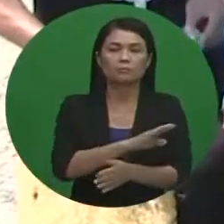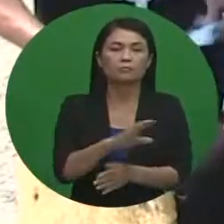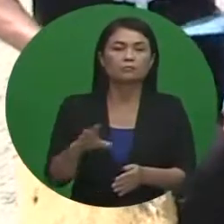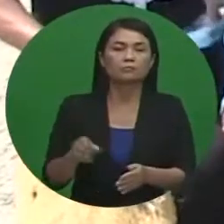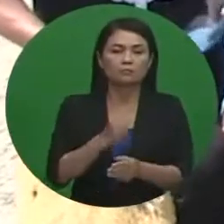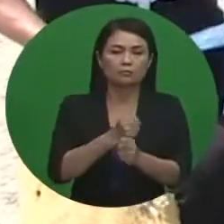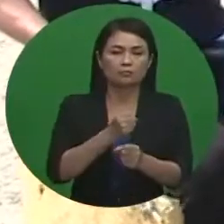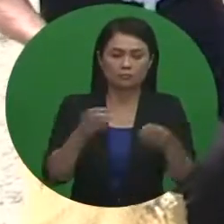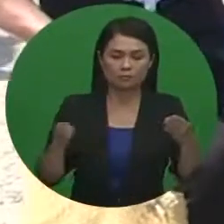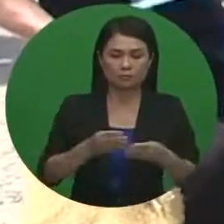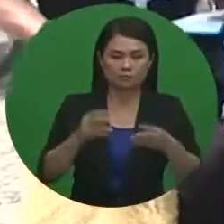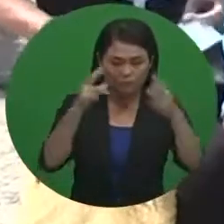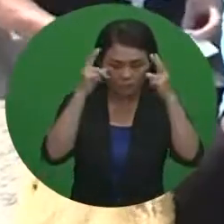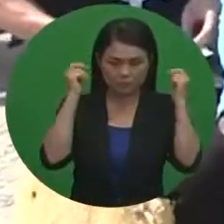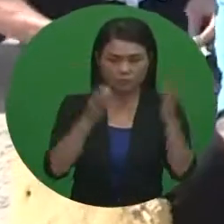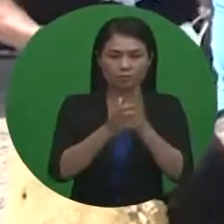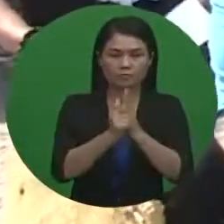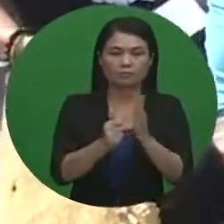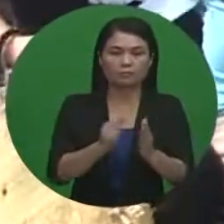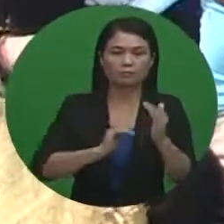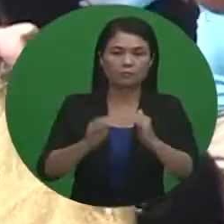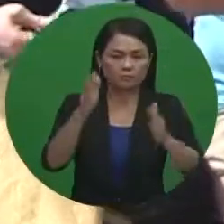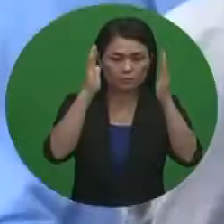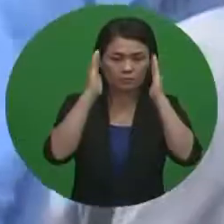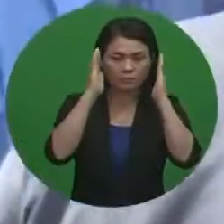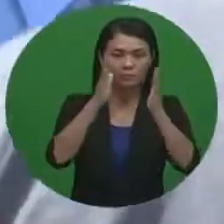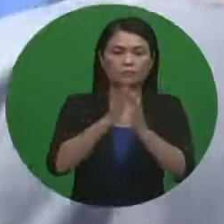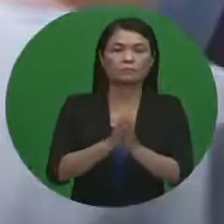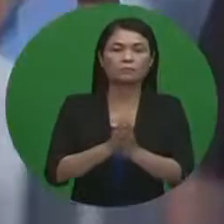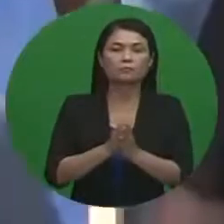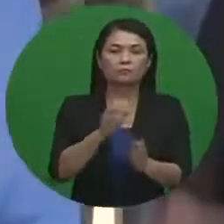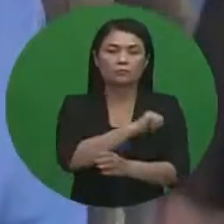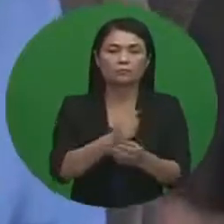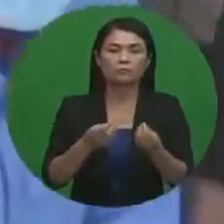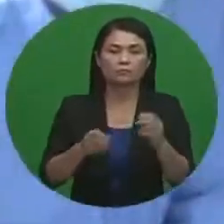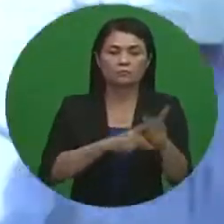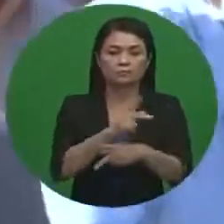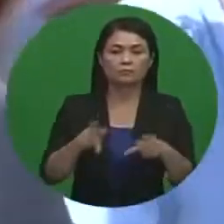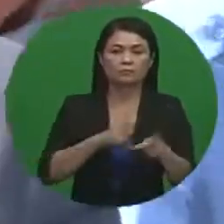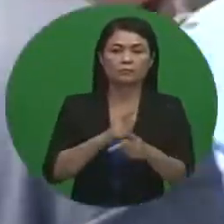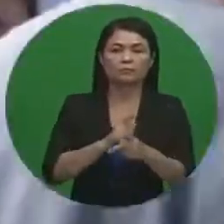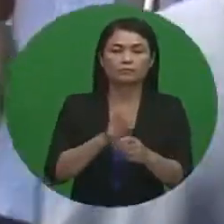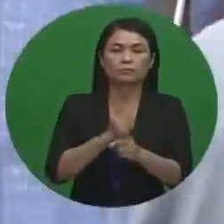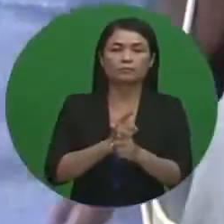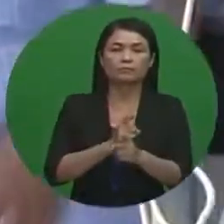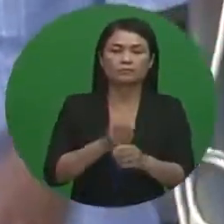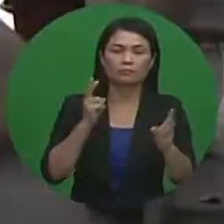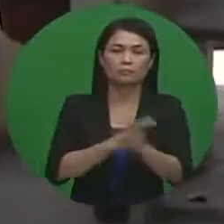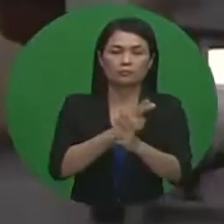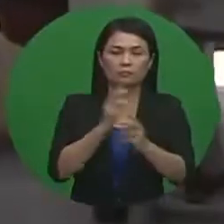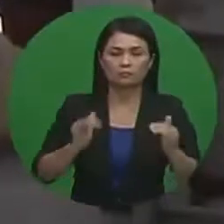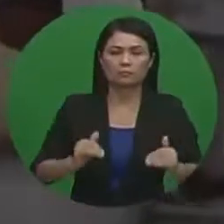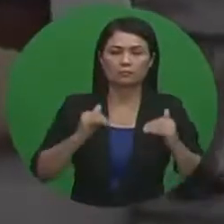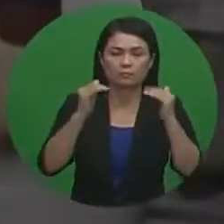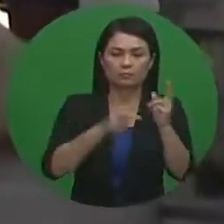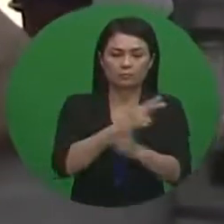បានធ្វើការណែនាំដល់មន្ត្រីជំនាញឲ្យបង្កើនការយកចិត្តទុកដាក់ចំណែកអាជ្ញាធរនិងប្រជាពលរដ្ឋក៏ត្រូវមានការប្រុងប្រយ័ត្នខ្ពស់ក្នុង